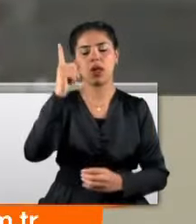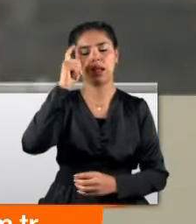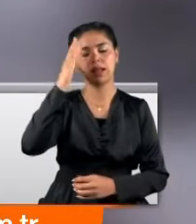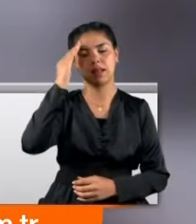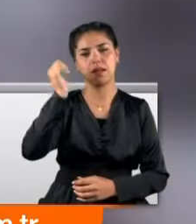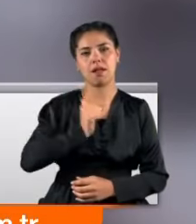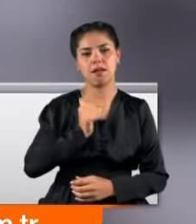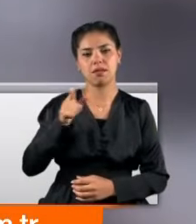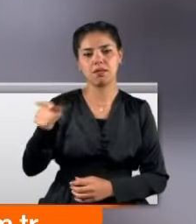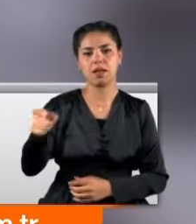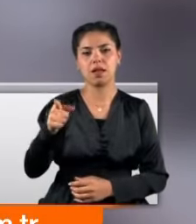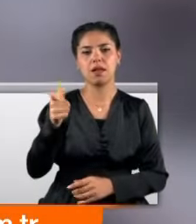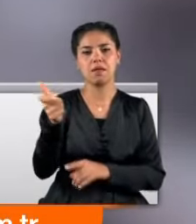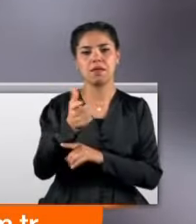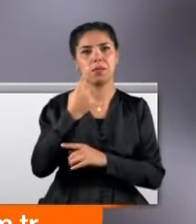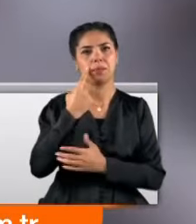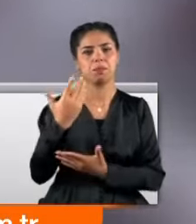askerlerine ait.